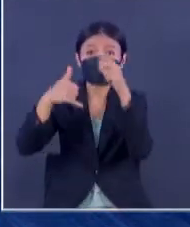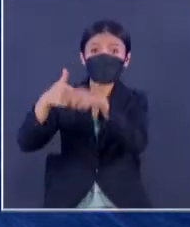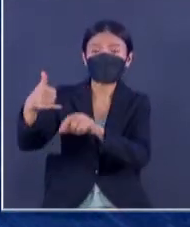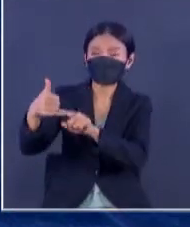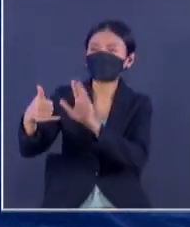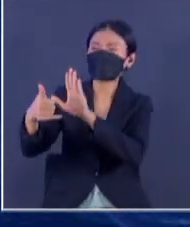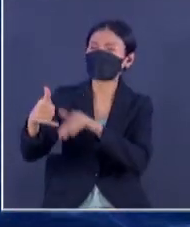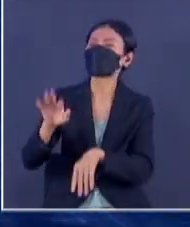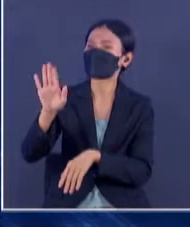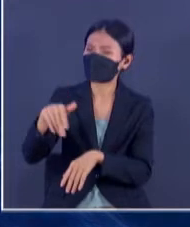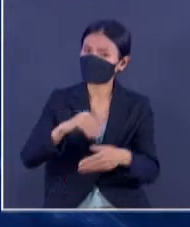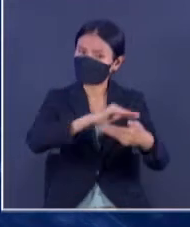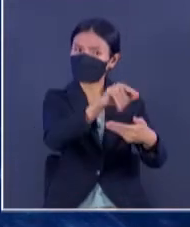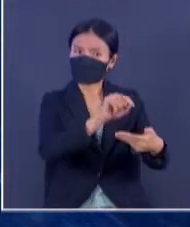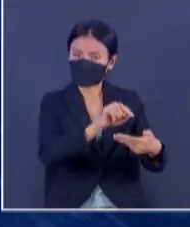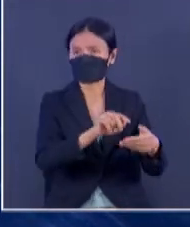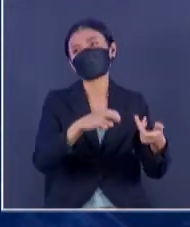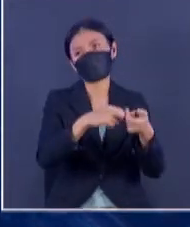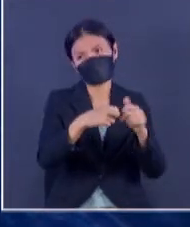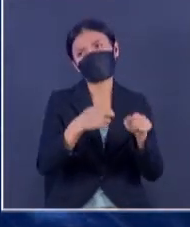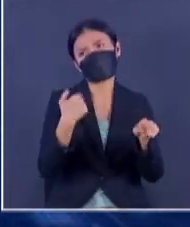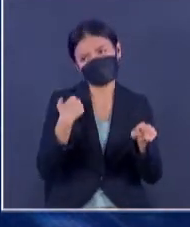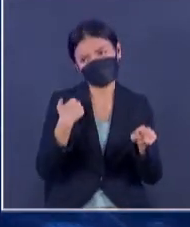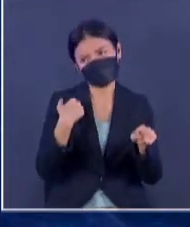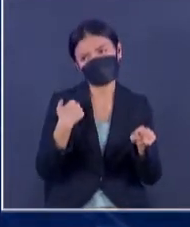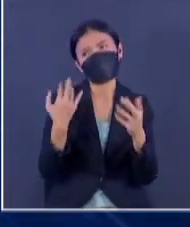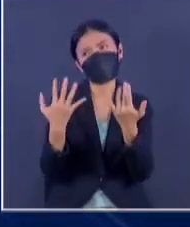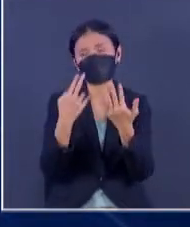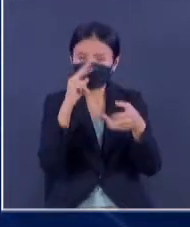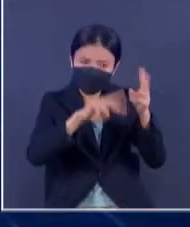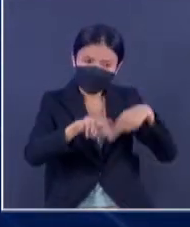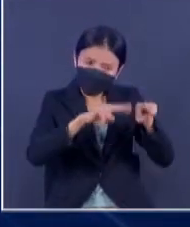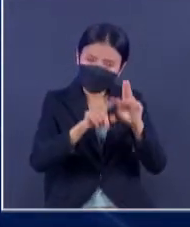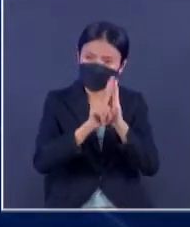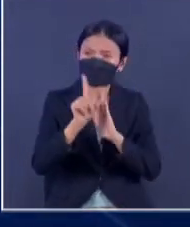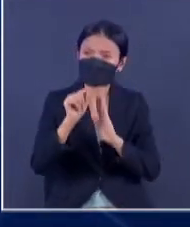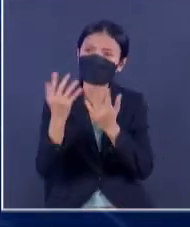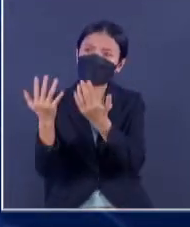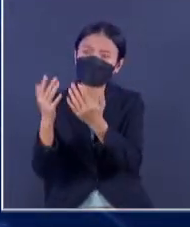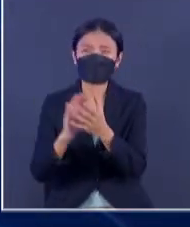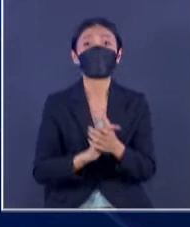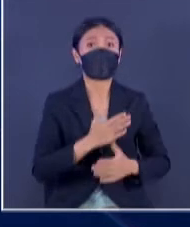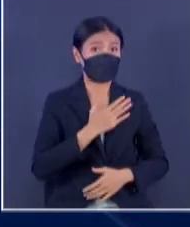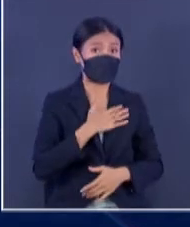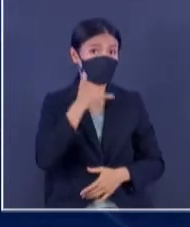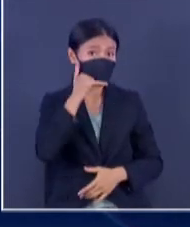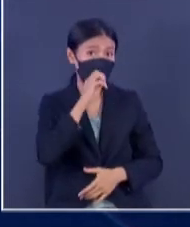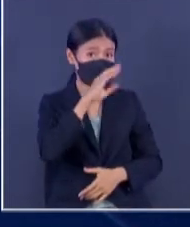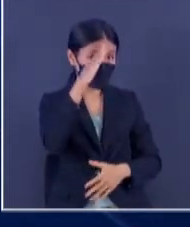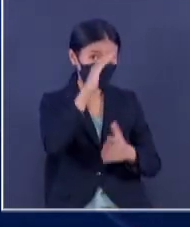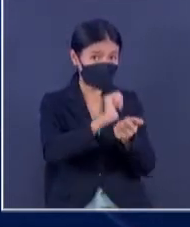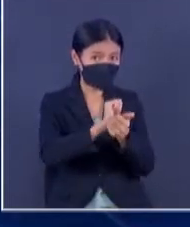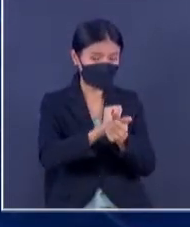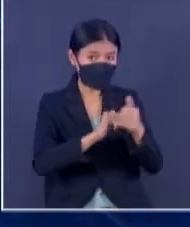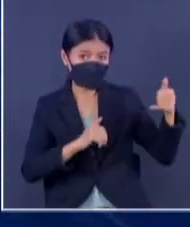านะขอตรวจสอบเครื่องใช้เวลาประมาณ20นาทีหลังจากนั้นค่ะคุณผู้ชมตำรวจก็เข้ามาจับกุมคนร้ายถึงร้